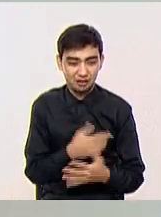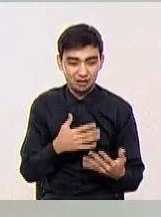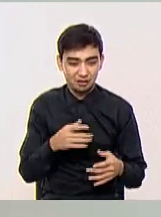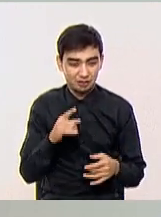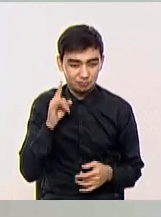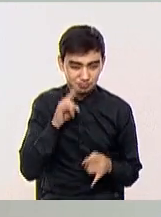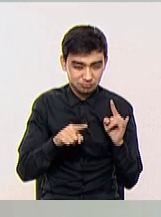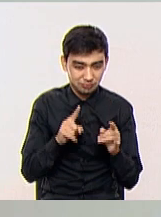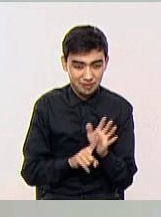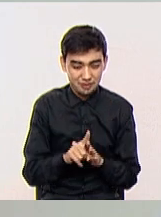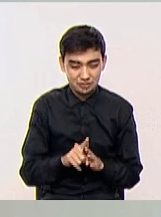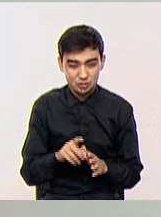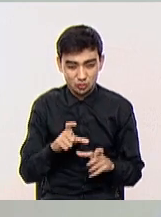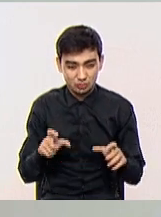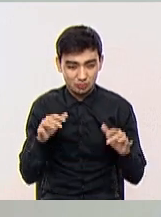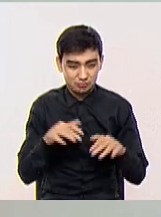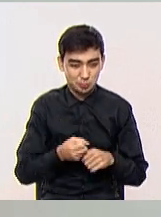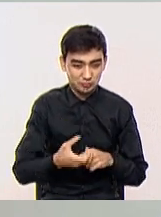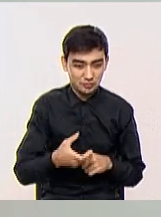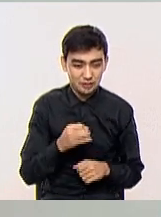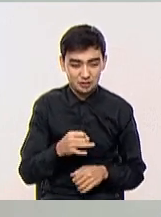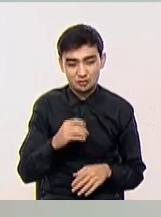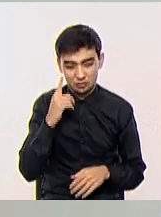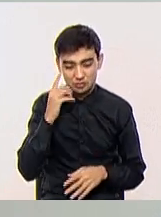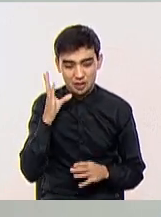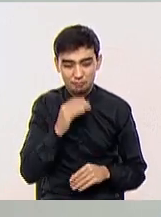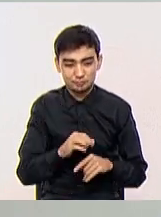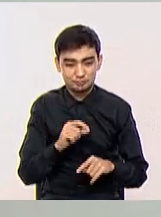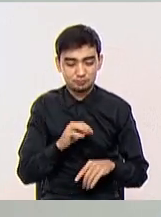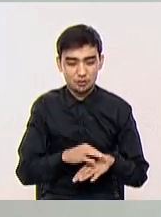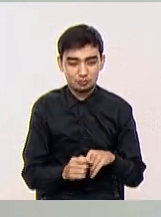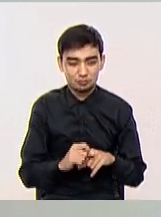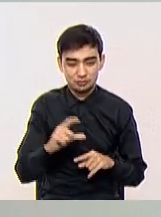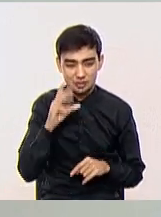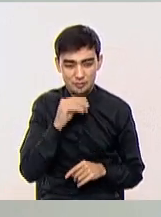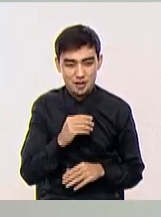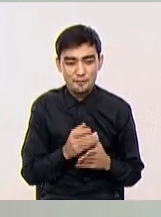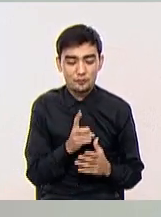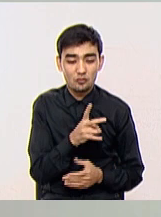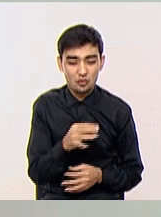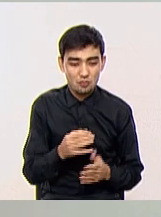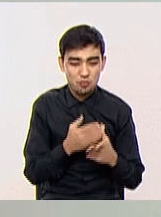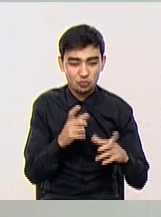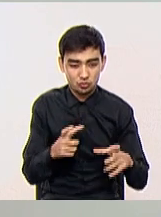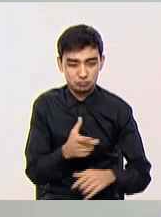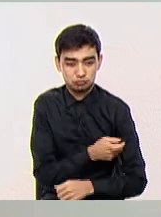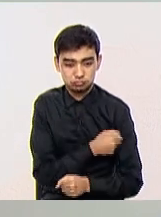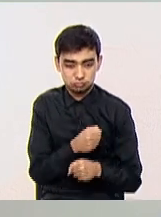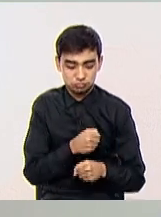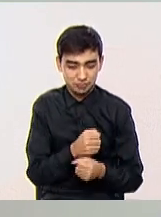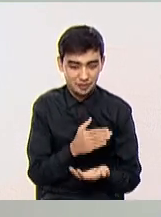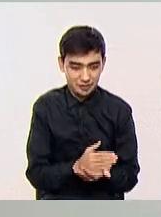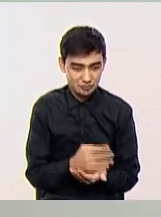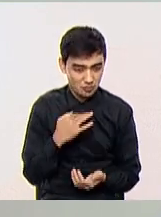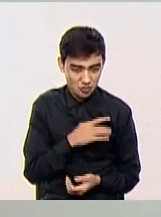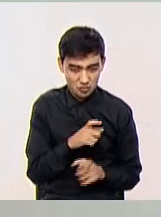тогда, возможно, будет вспышка. Ну, большая часть населения уже привита, есть привившиеся